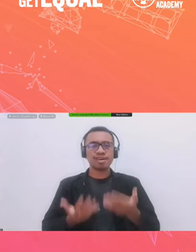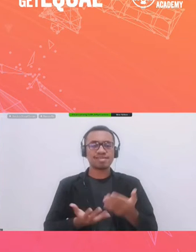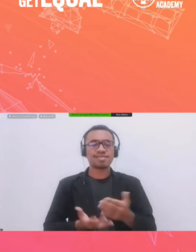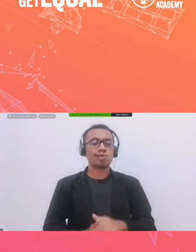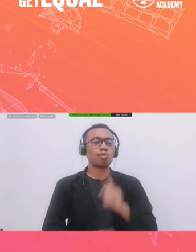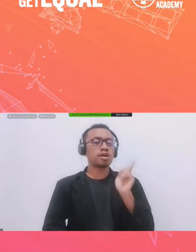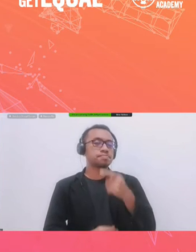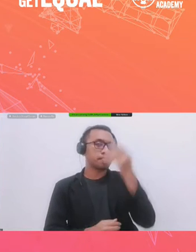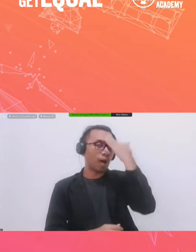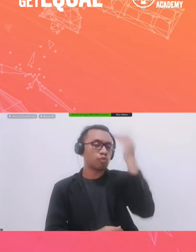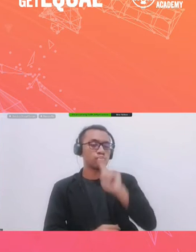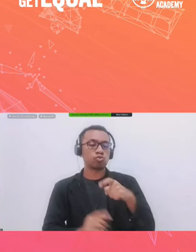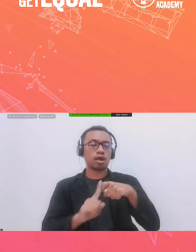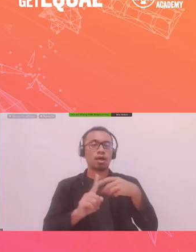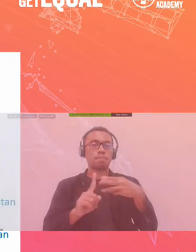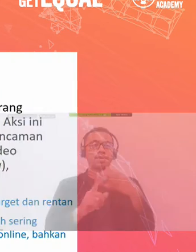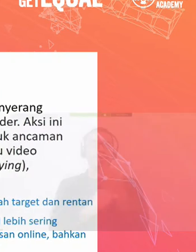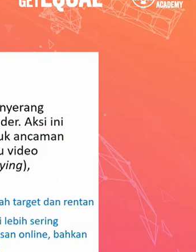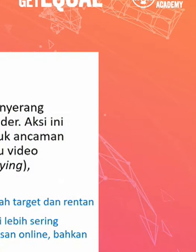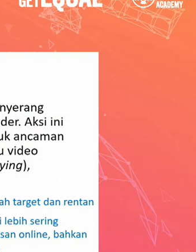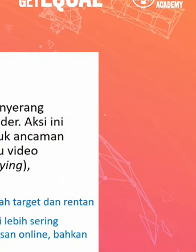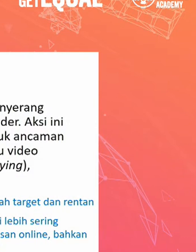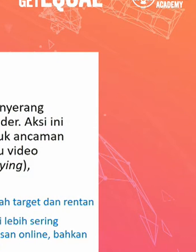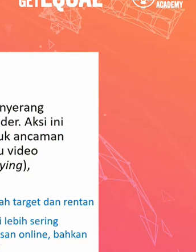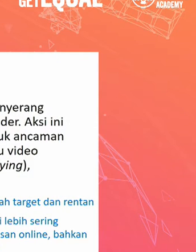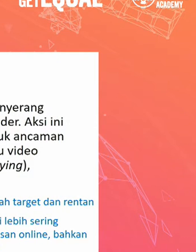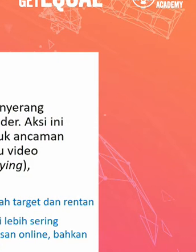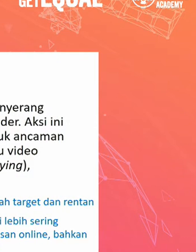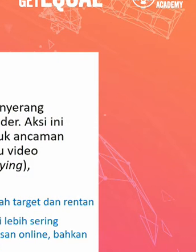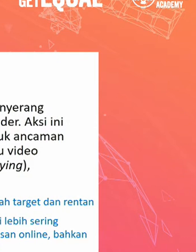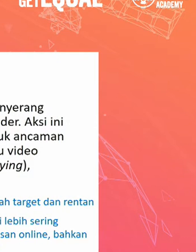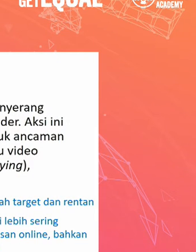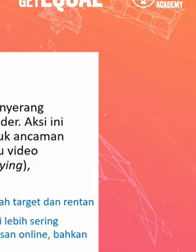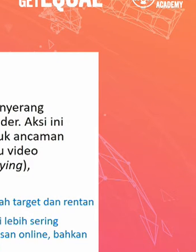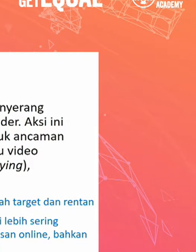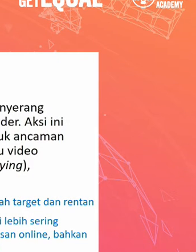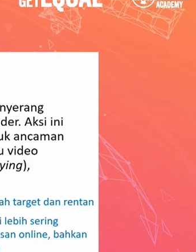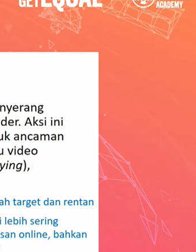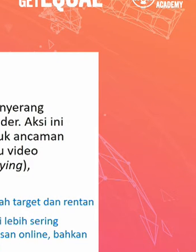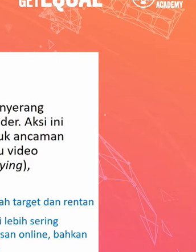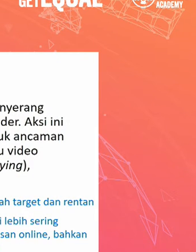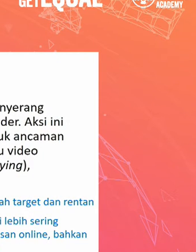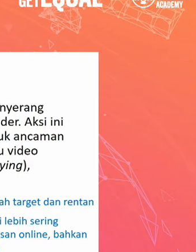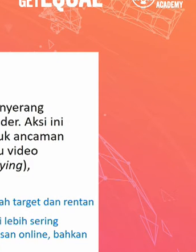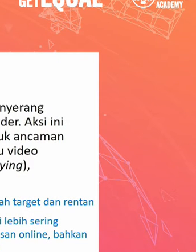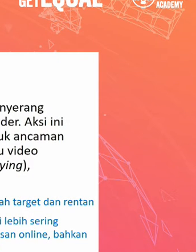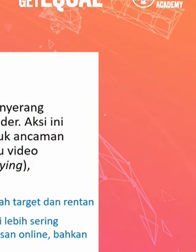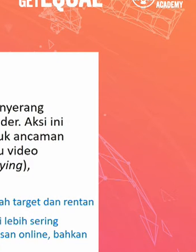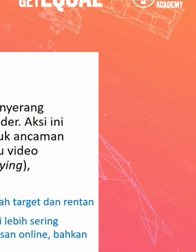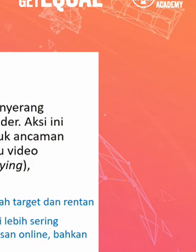disosialisasi. Kemudian semua orang adalah target. Semua orang rentan. Kita semua rentan terhadap kekerasan online,